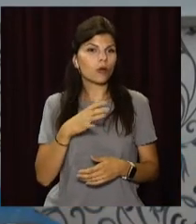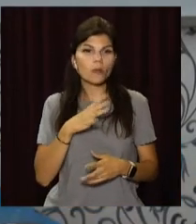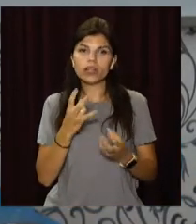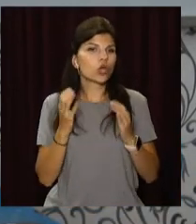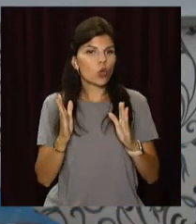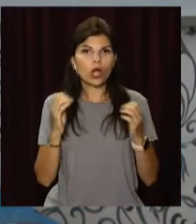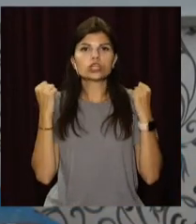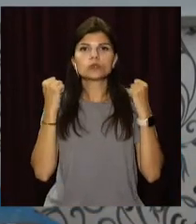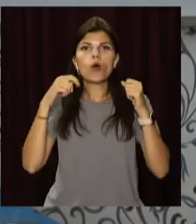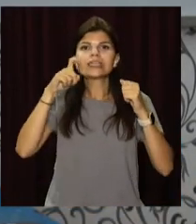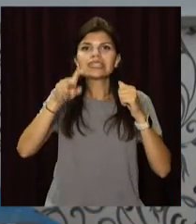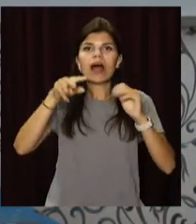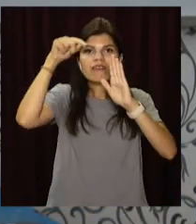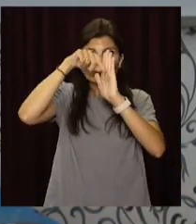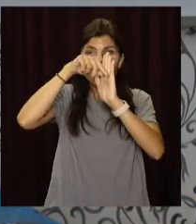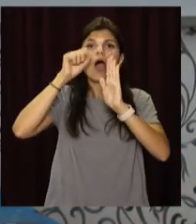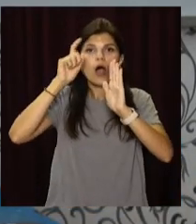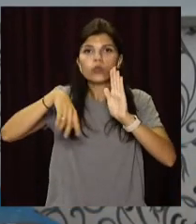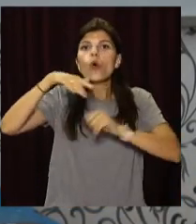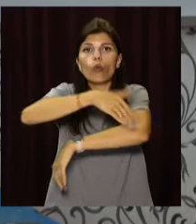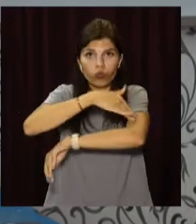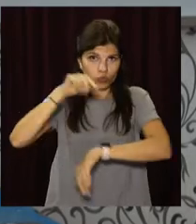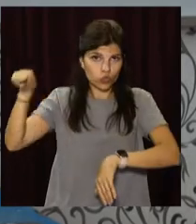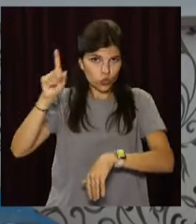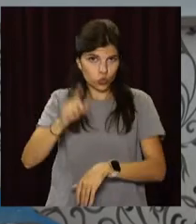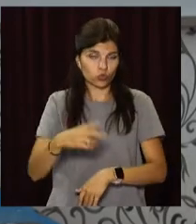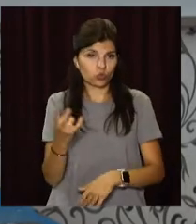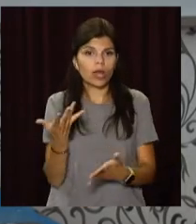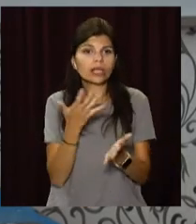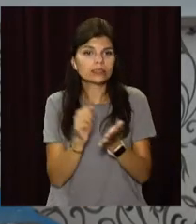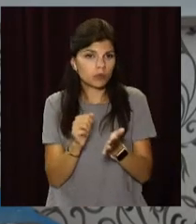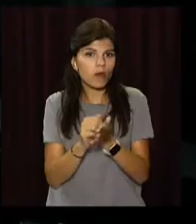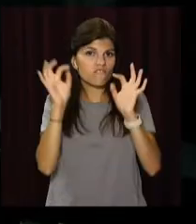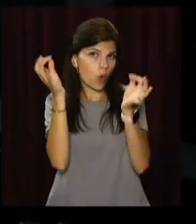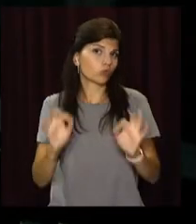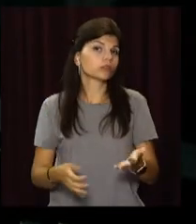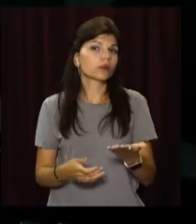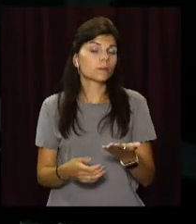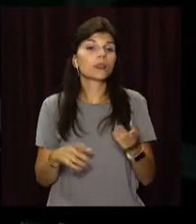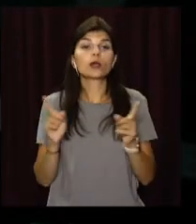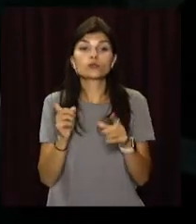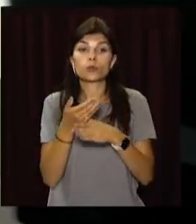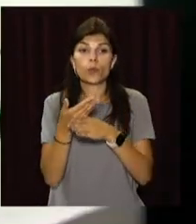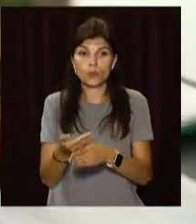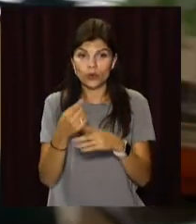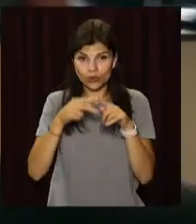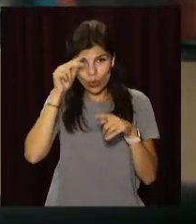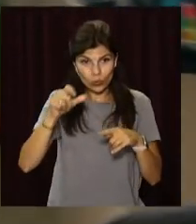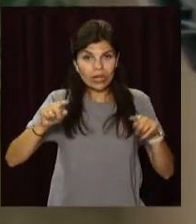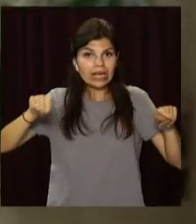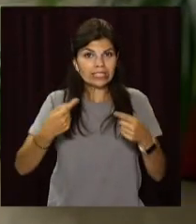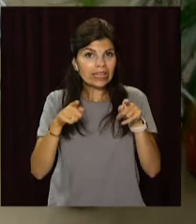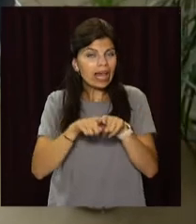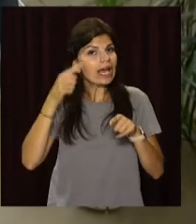2 спортзали, а ще й на шкільному подвір'ї, якому ми займаємося восени. Щоб допомогти учням реалізувати